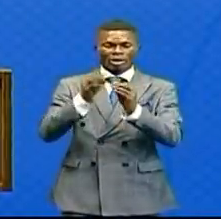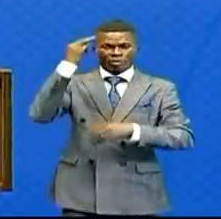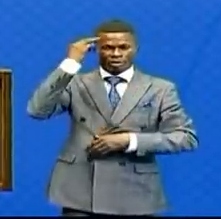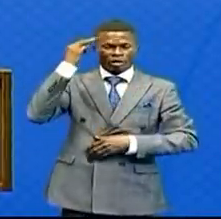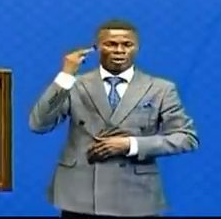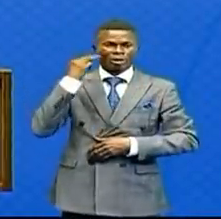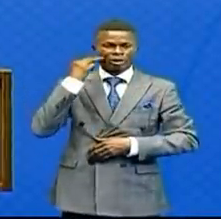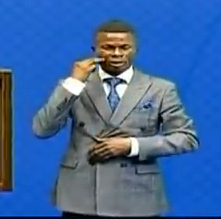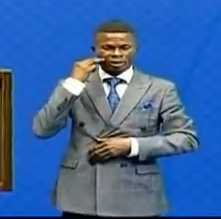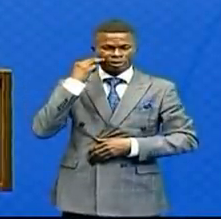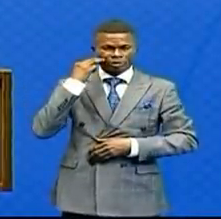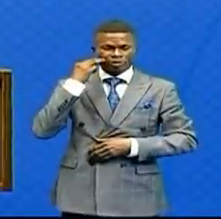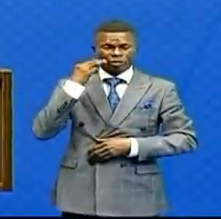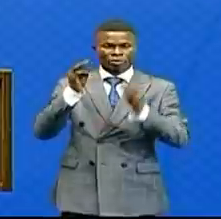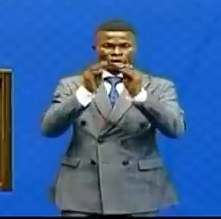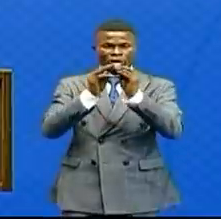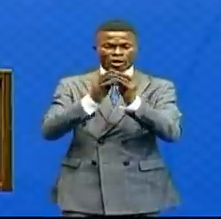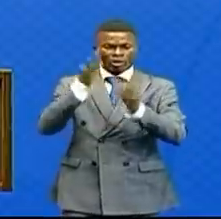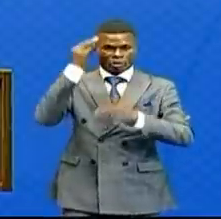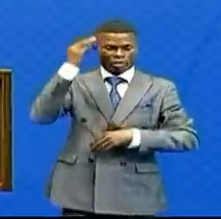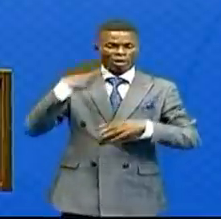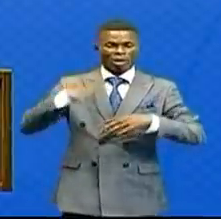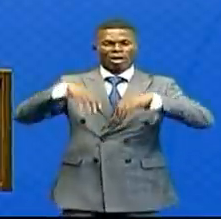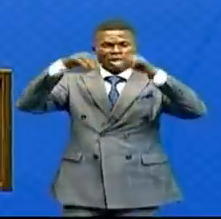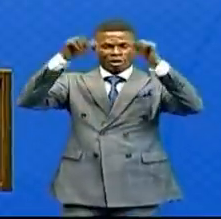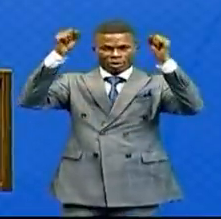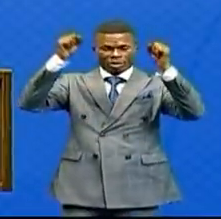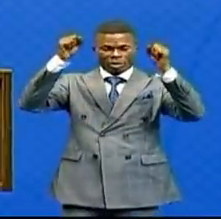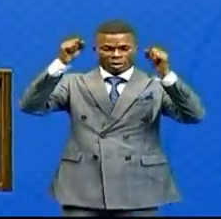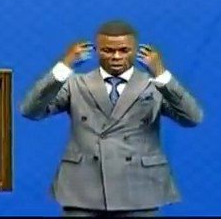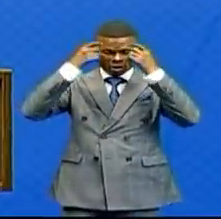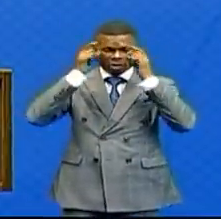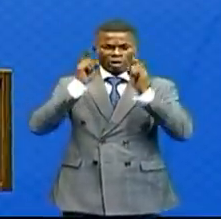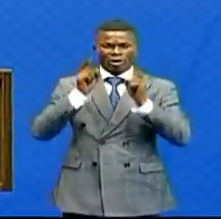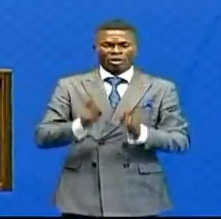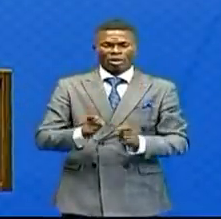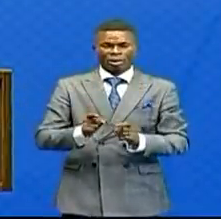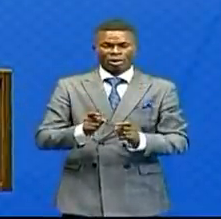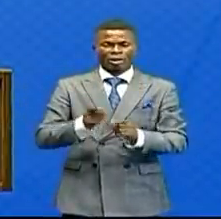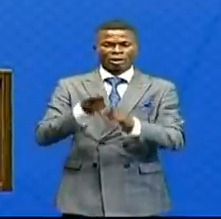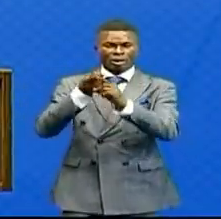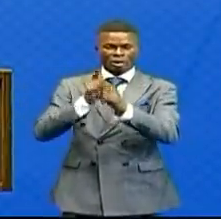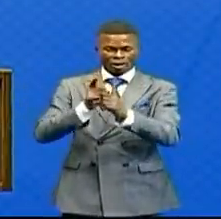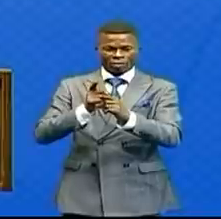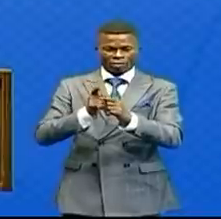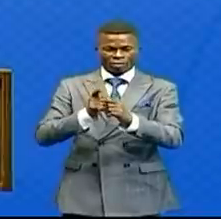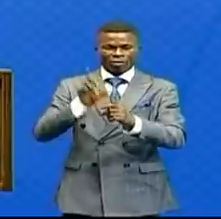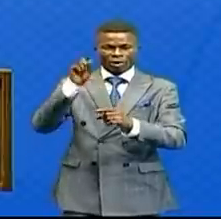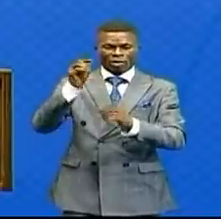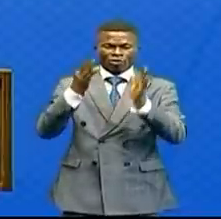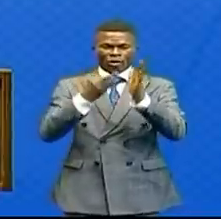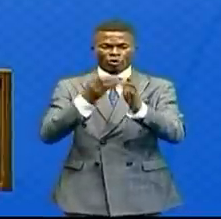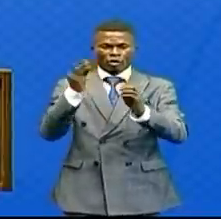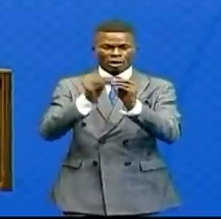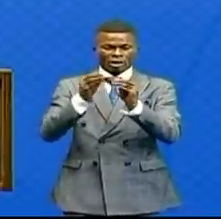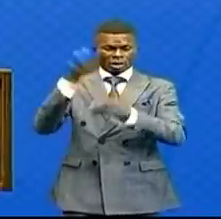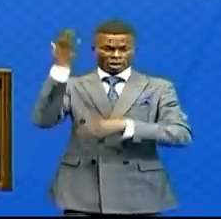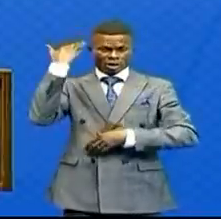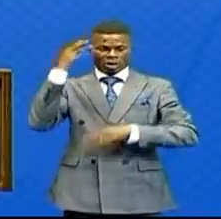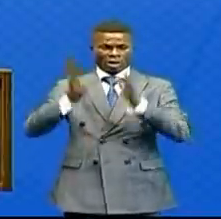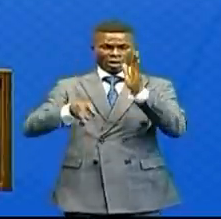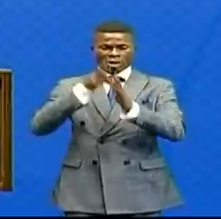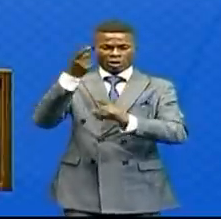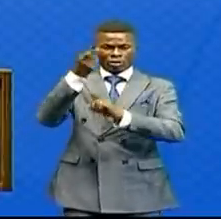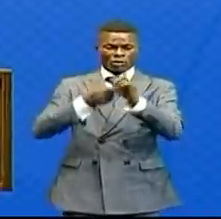ministres. Le Conseil des ministres a adopté le relevé des décisions prises lors de la 28e réunion tenue le